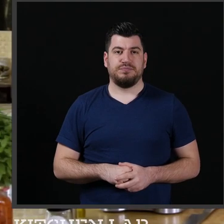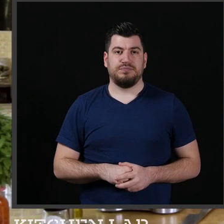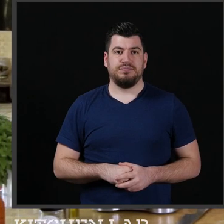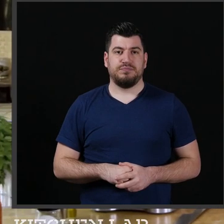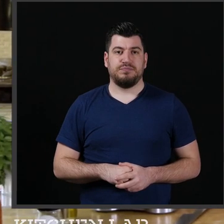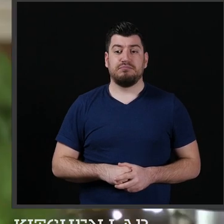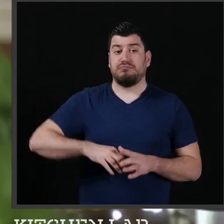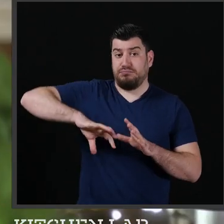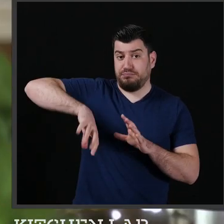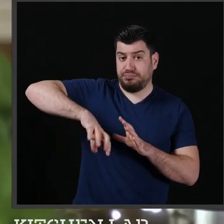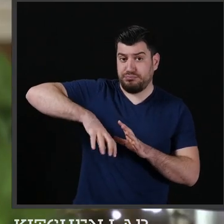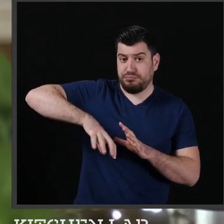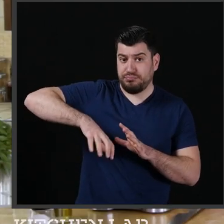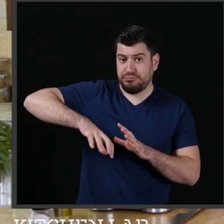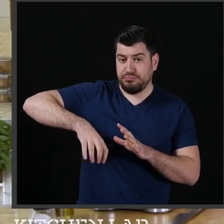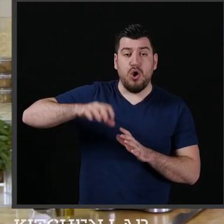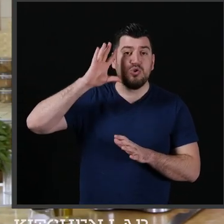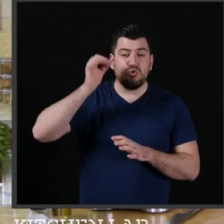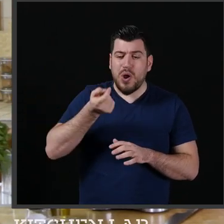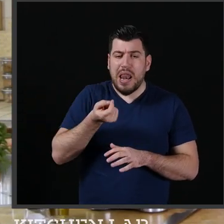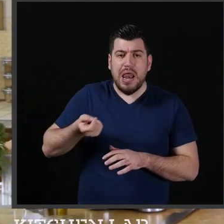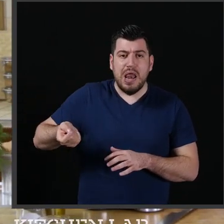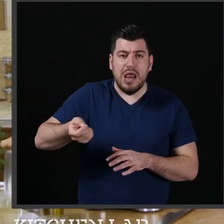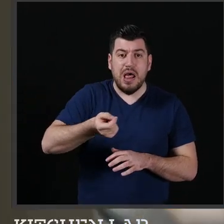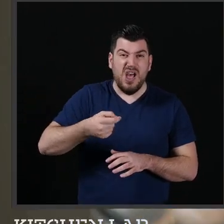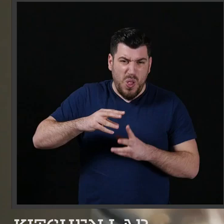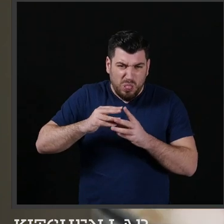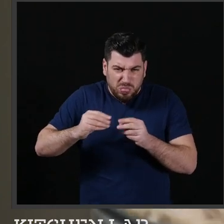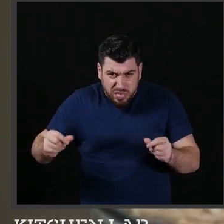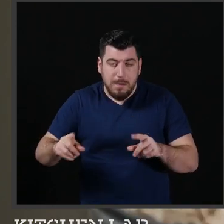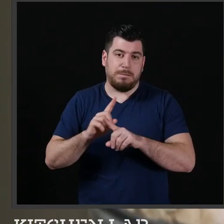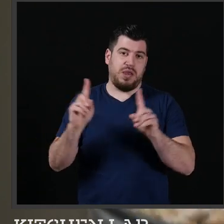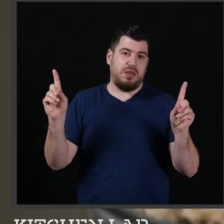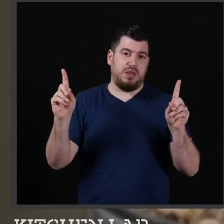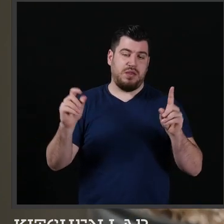Και τα χτυπάμε μέχρι που να τα κάνουμε μικρά κομματάκια, αλλά όχι λιώμα.